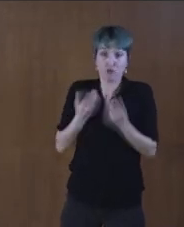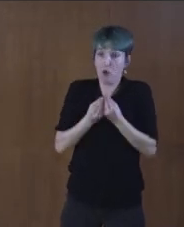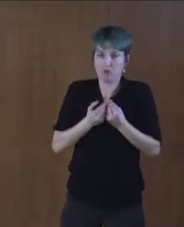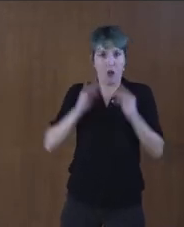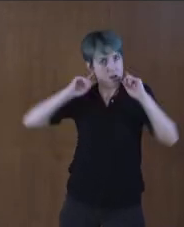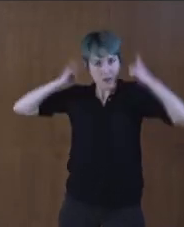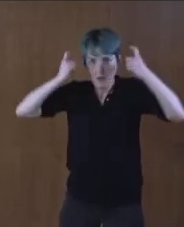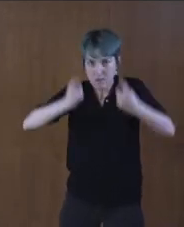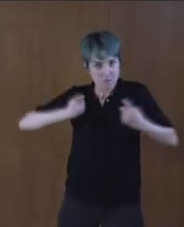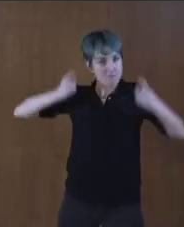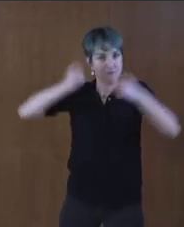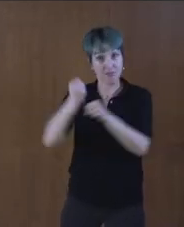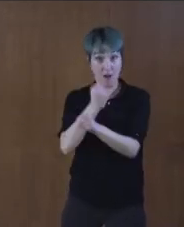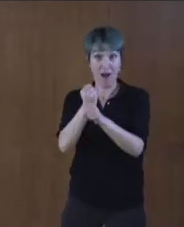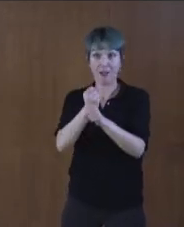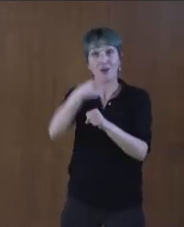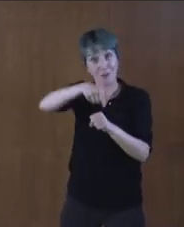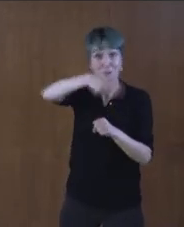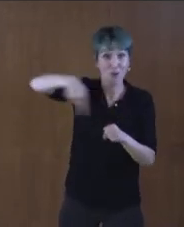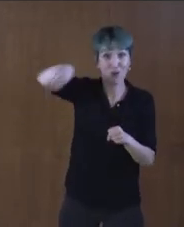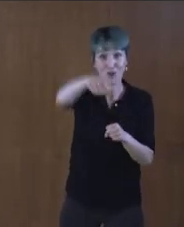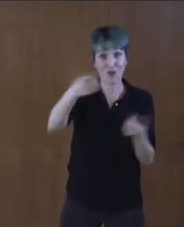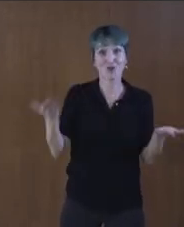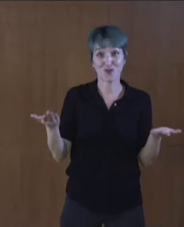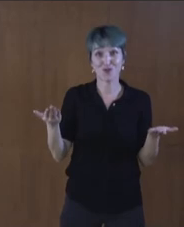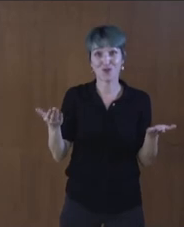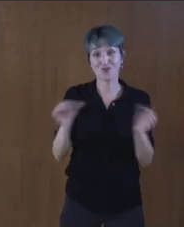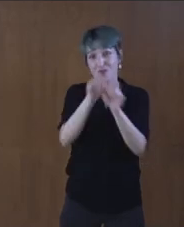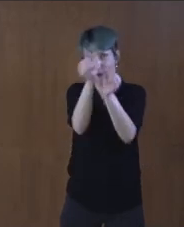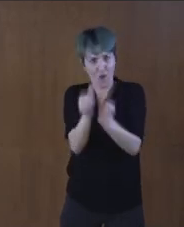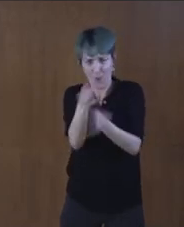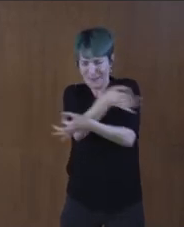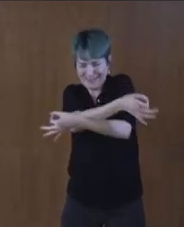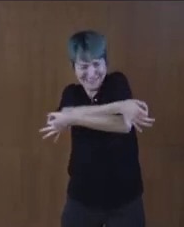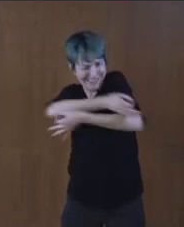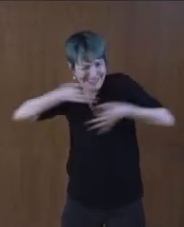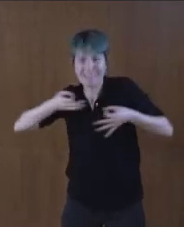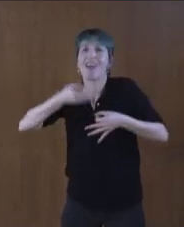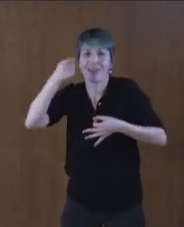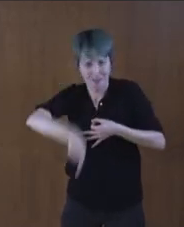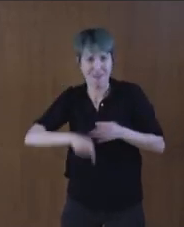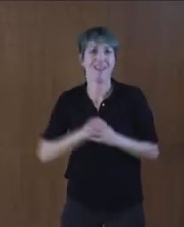molt d'esforç i vosaltres amb una gran solvència.